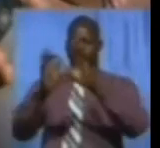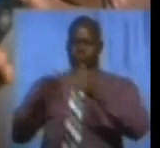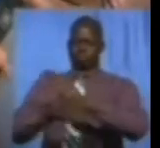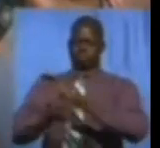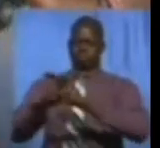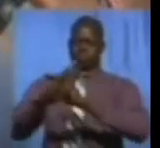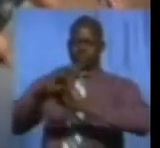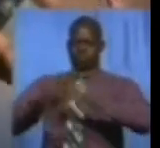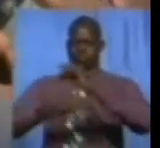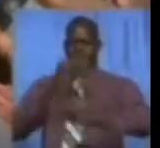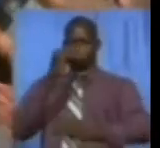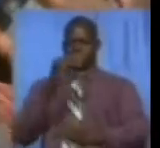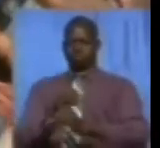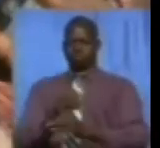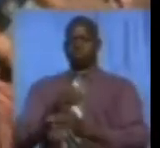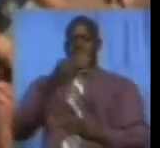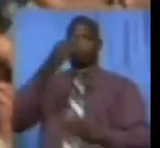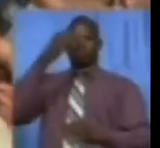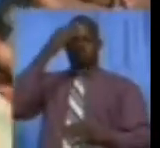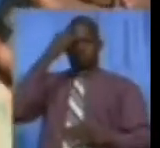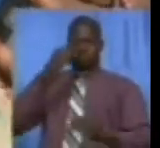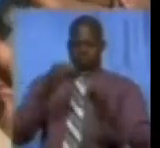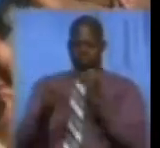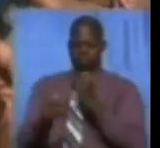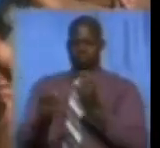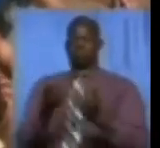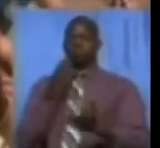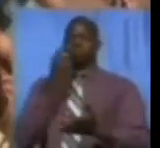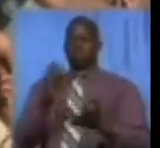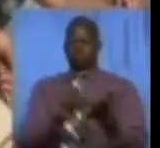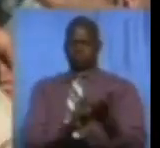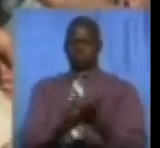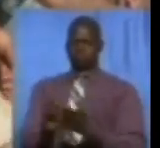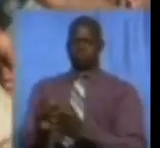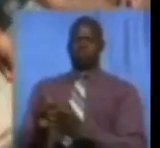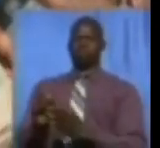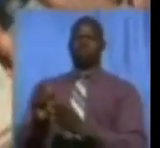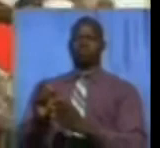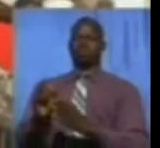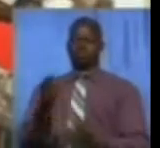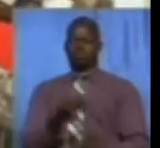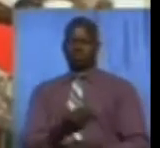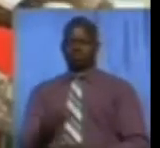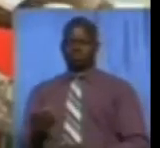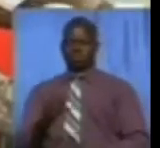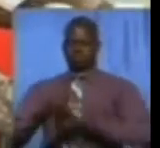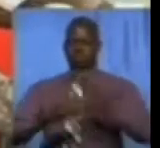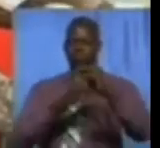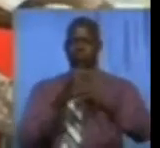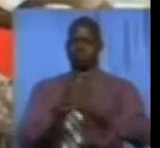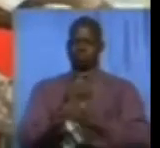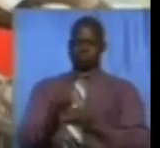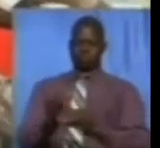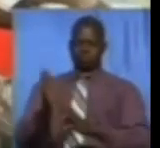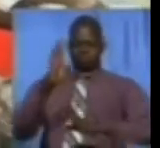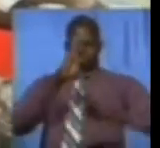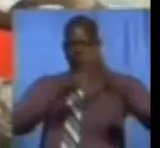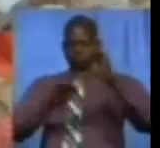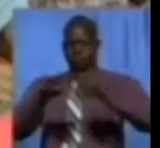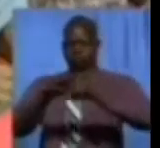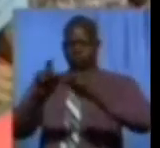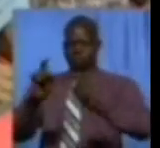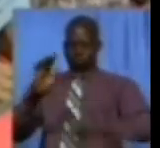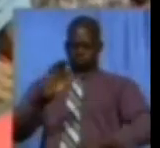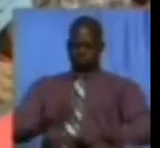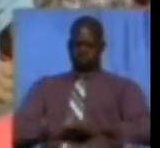mondiale puisqu'à terme les doigts étaient inscrits au niveau du patrimoine mondial de l'unesco la biodiversité est menacée au burkina